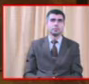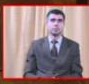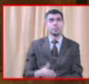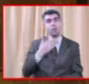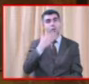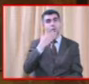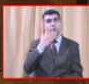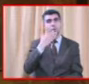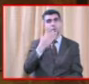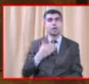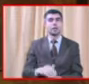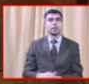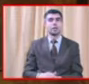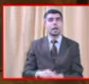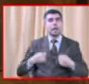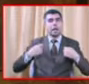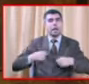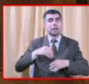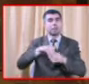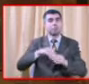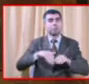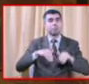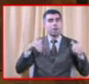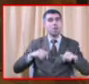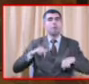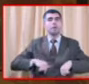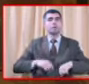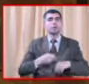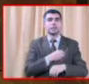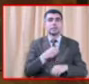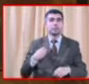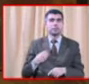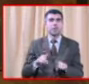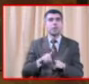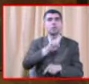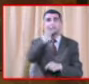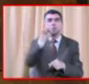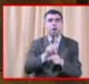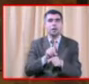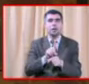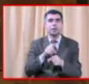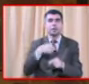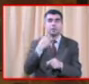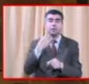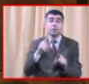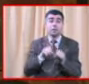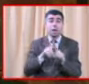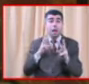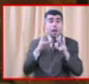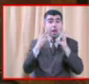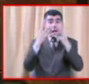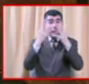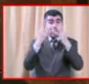شكرا. تفضل السيد. شكرا السيد الرئيس. السيد الوزير المحترم، سؤالنا يتمحور حول التقييم